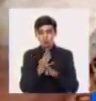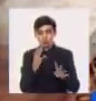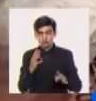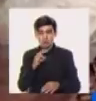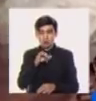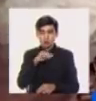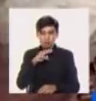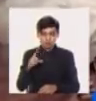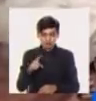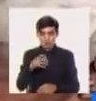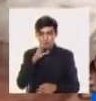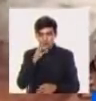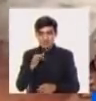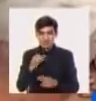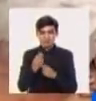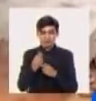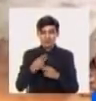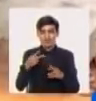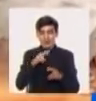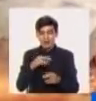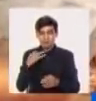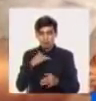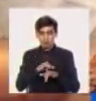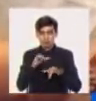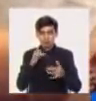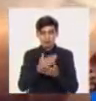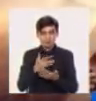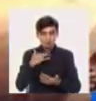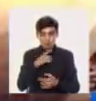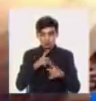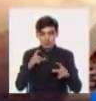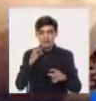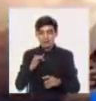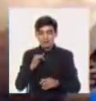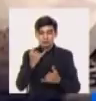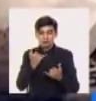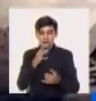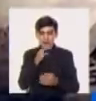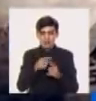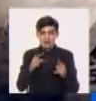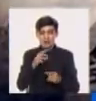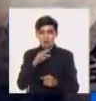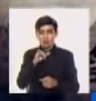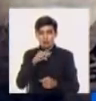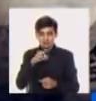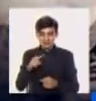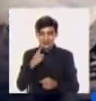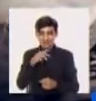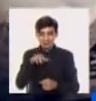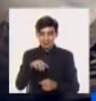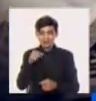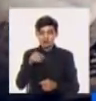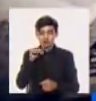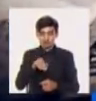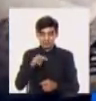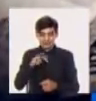қымыз ішіп, қатерлі дерттің алдын аламын деушілердің қарасы тіптен көбейген. Бүгінде қымыздың литрі 1000 теңге, саумалдың бір